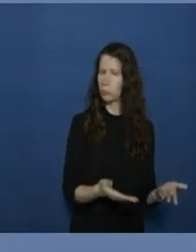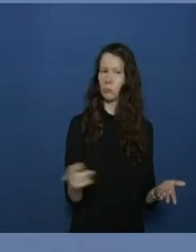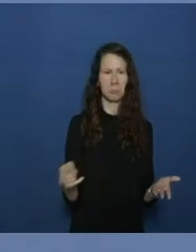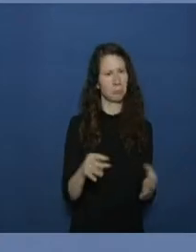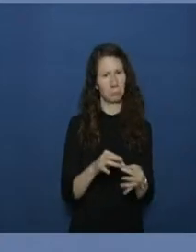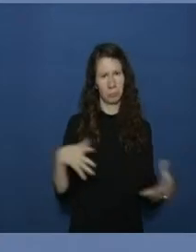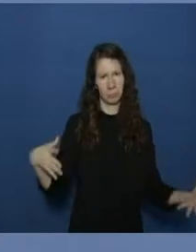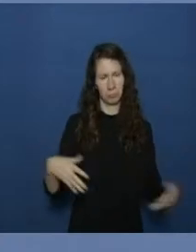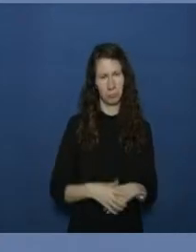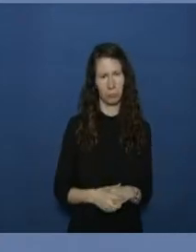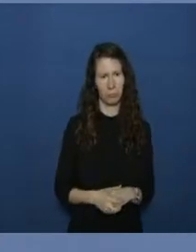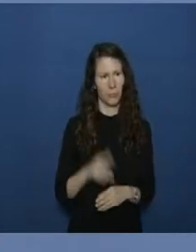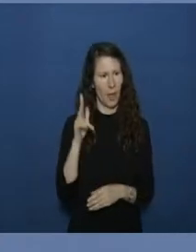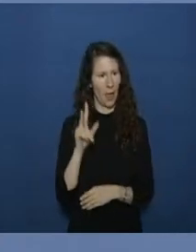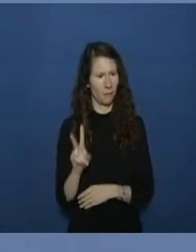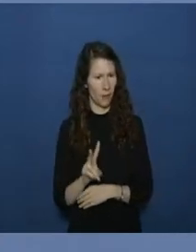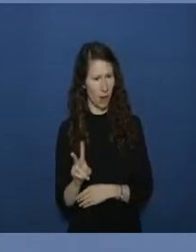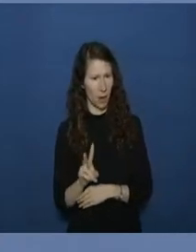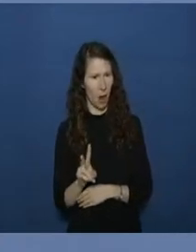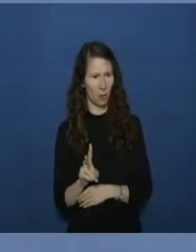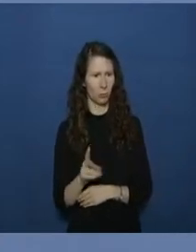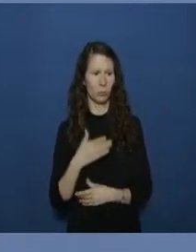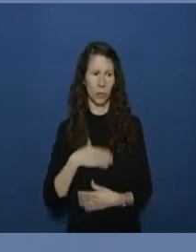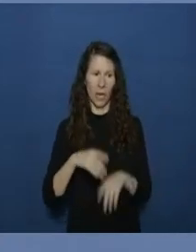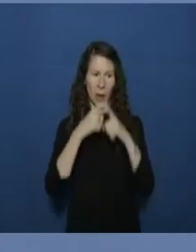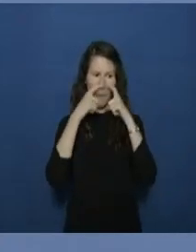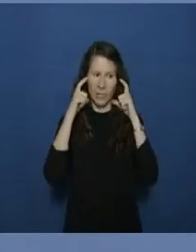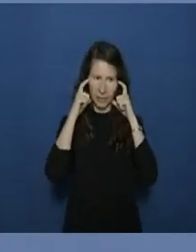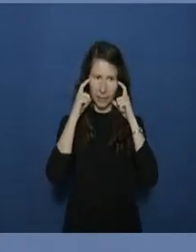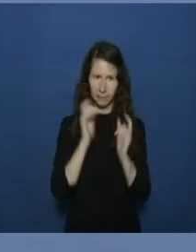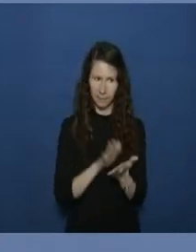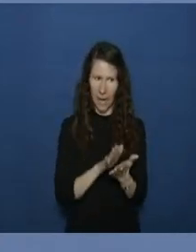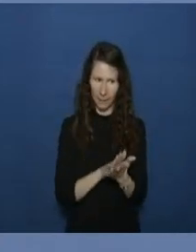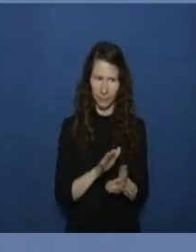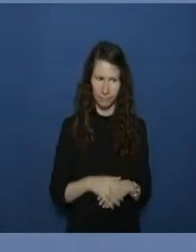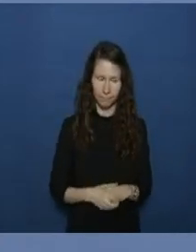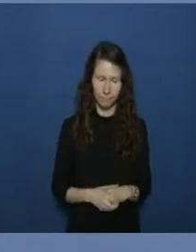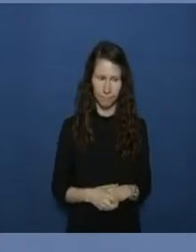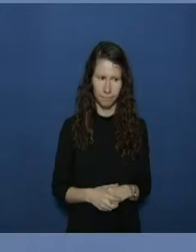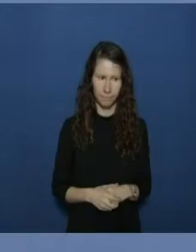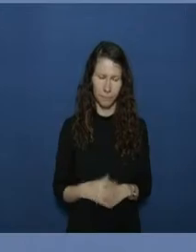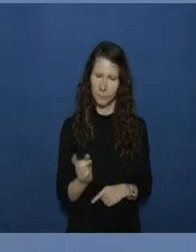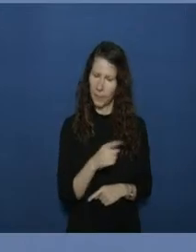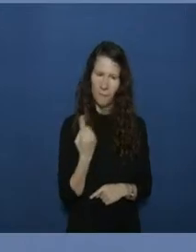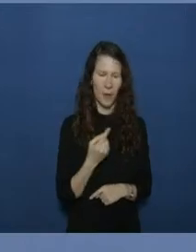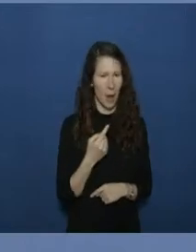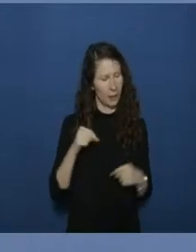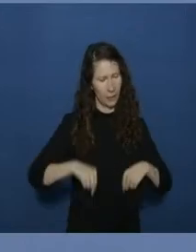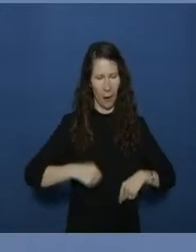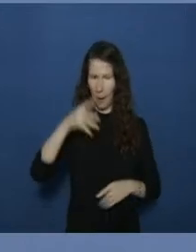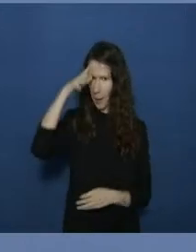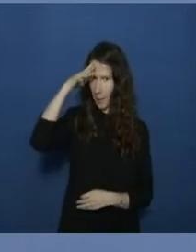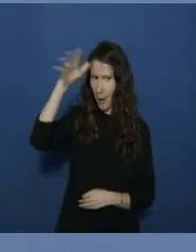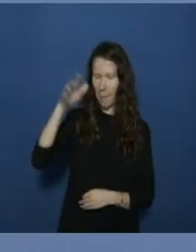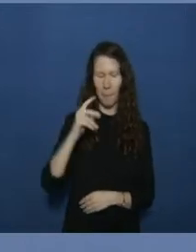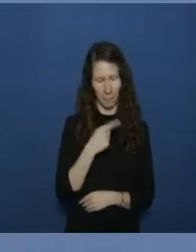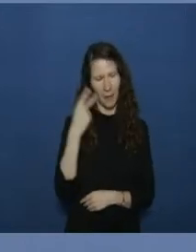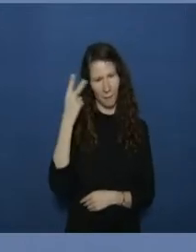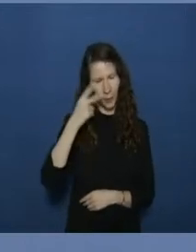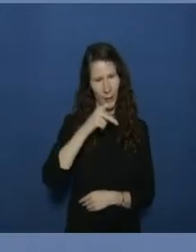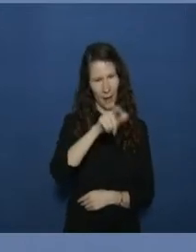Herr Viehwege hatte sich, also Sie können gerne mit Maske sprechen, wir sind da ganz toll geübt, das auch zu verstehen.